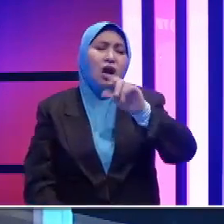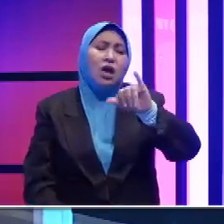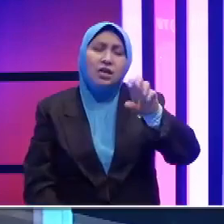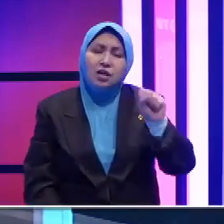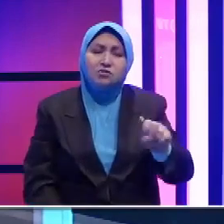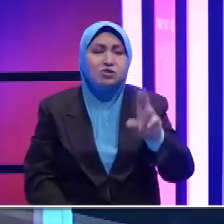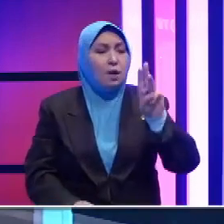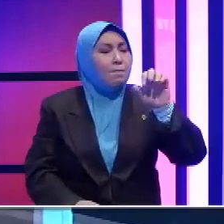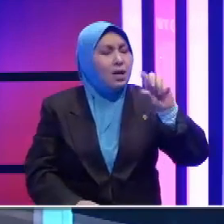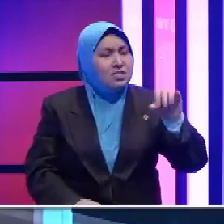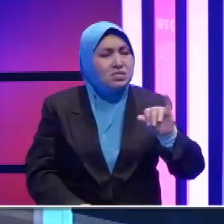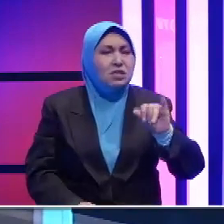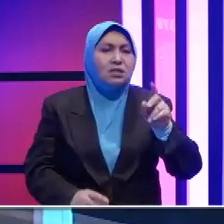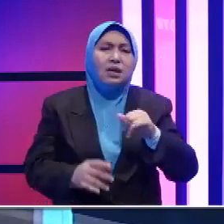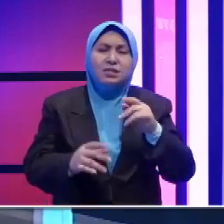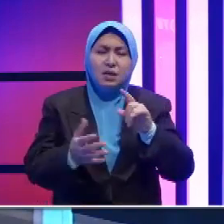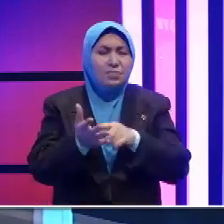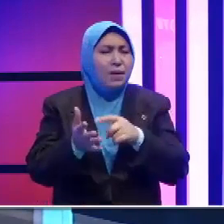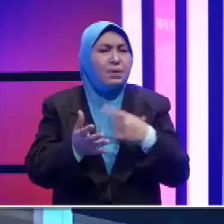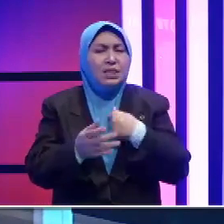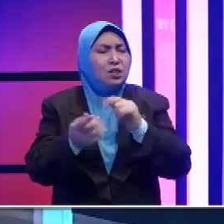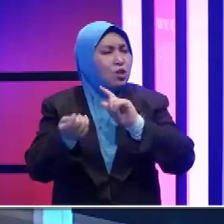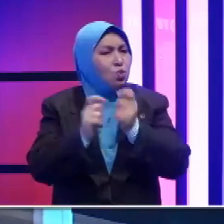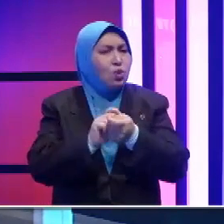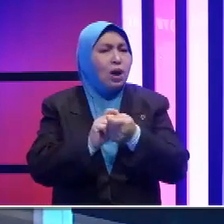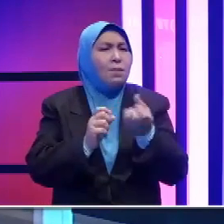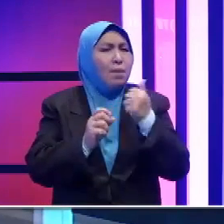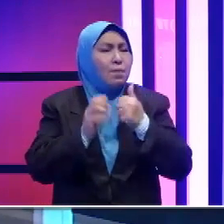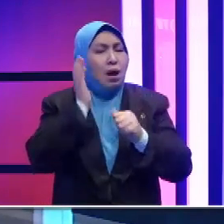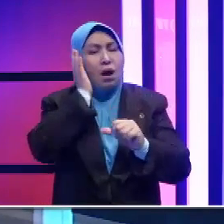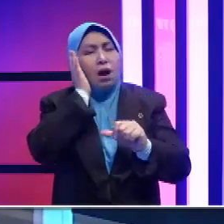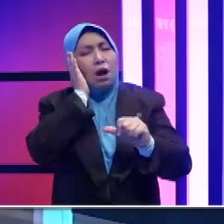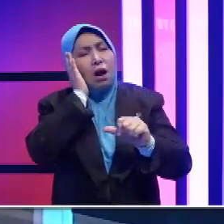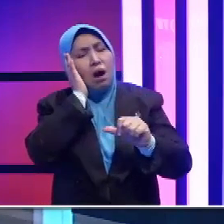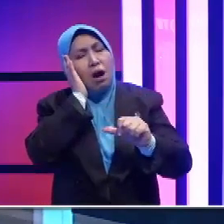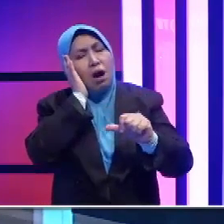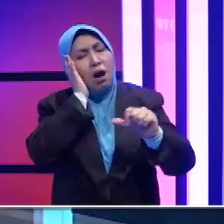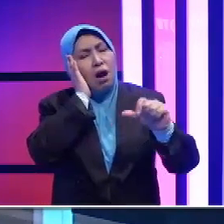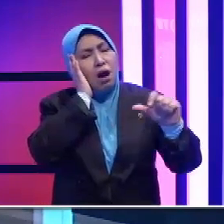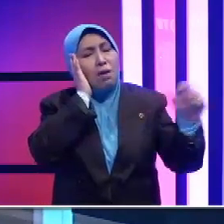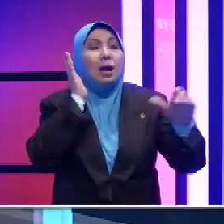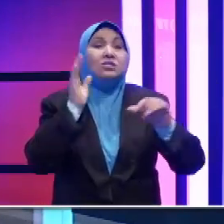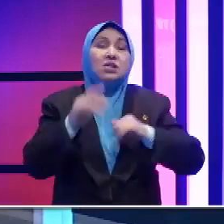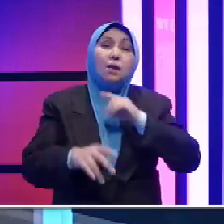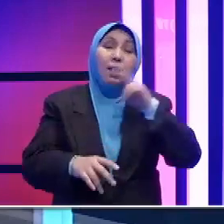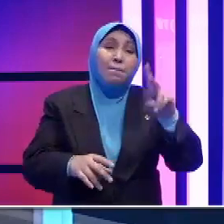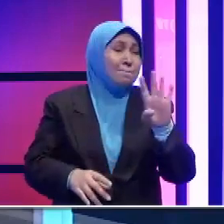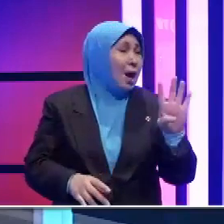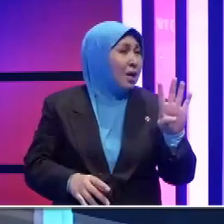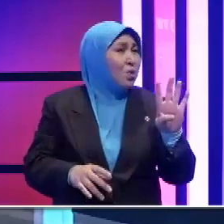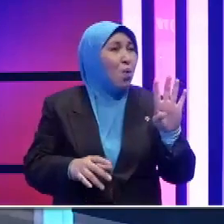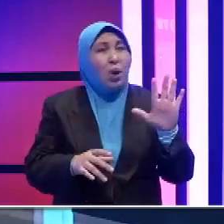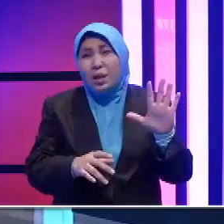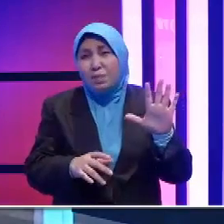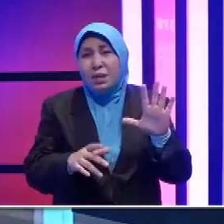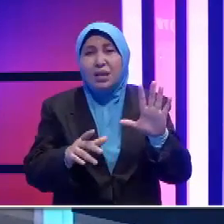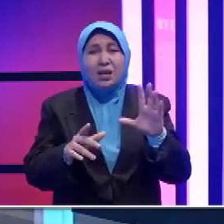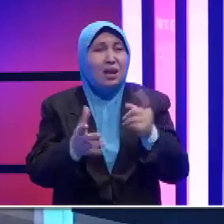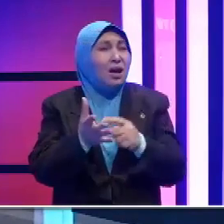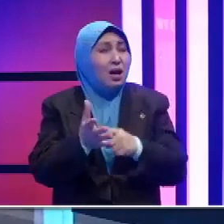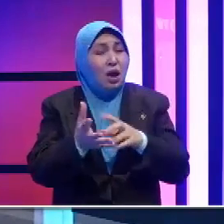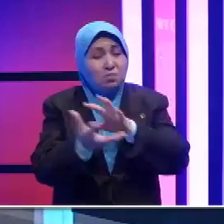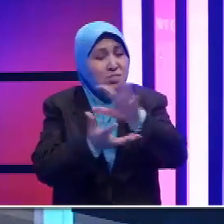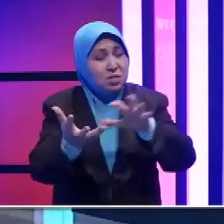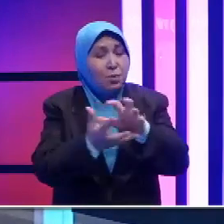mah kadang itu tertutup kaos Bape rokok nih dua karaoke ke-4 ke-5 gak ada baca produk